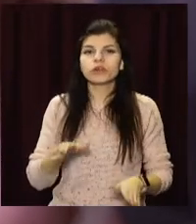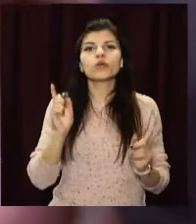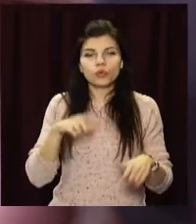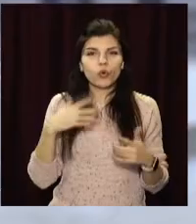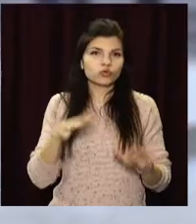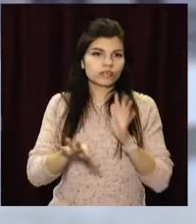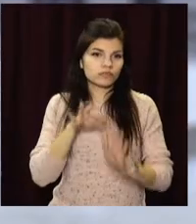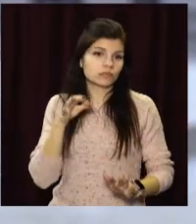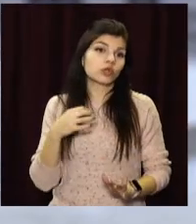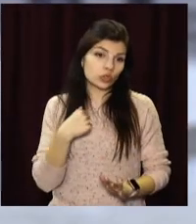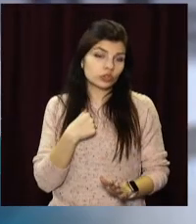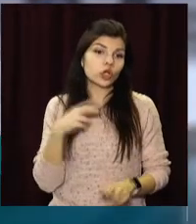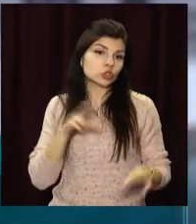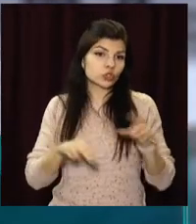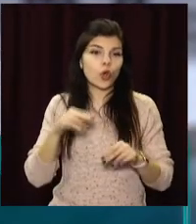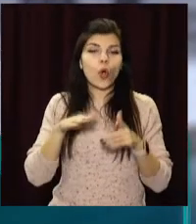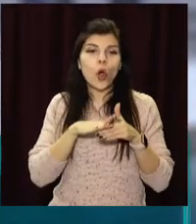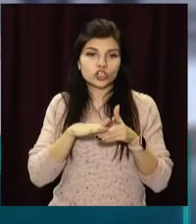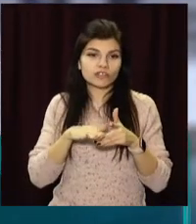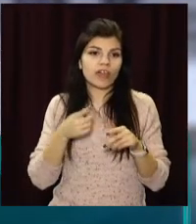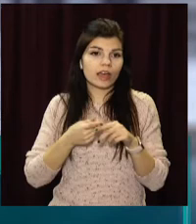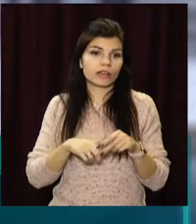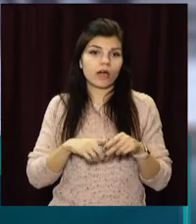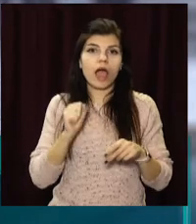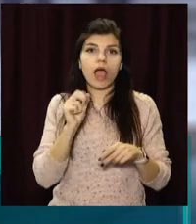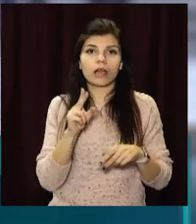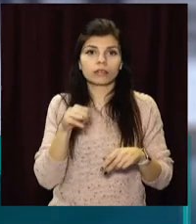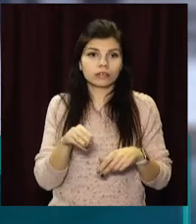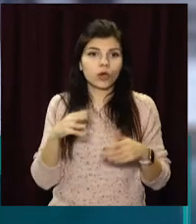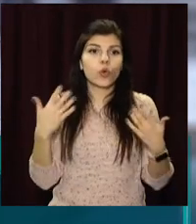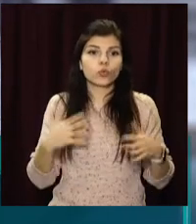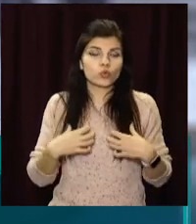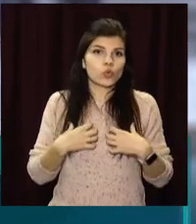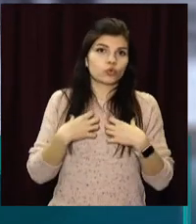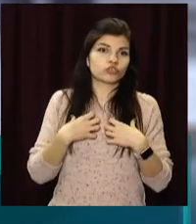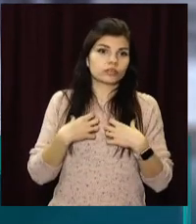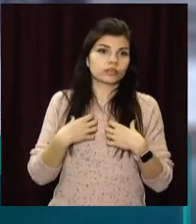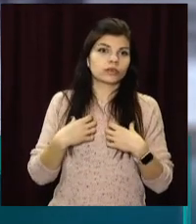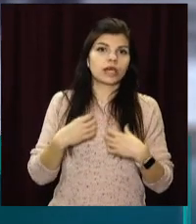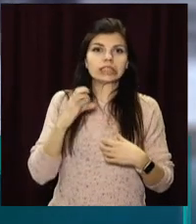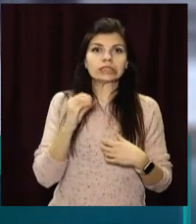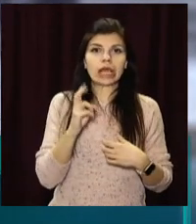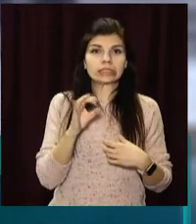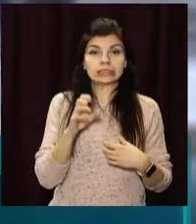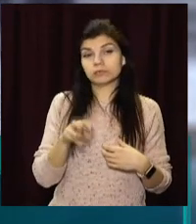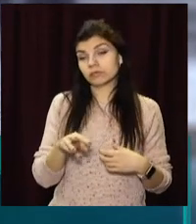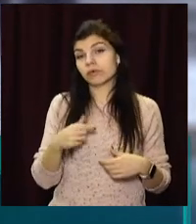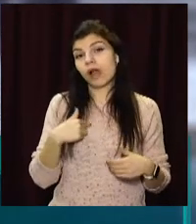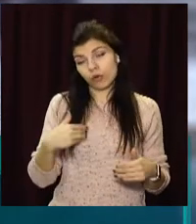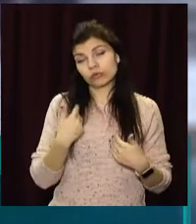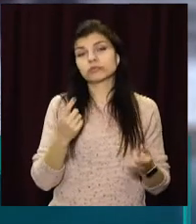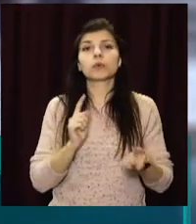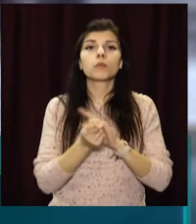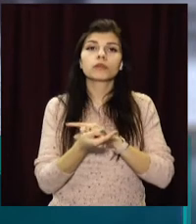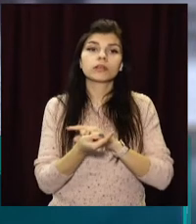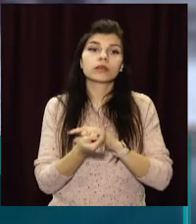обрав нове. Я вважаю, що отчество – це, в принципі, акт ужасаючого, вопиющого сексизму. Вот. І хочу його поміняти